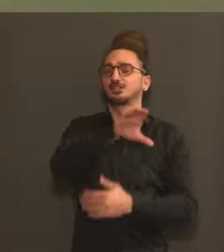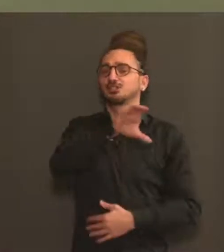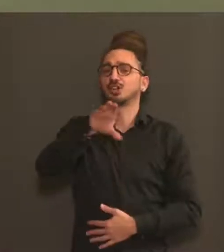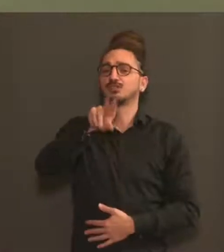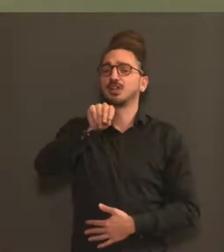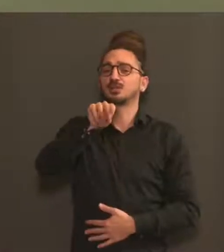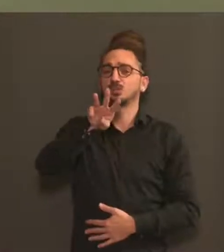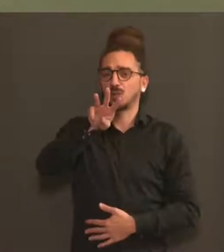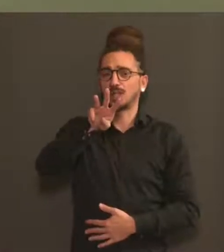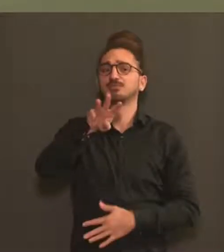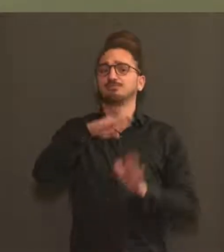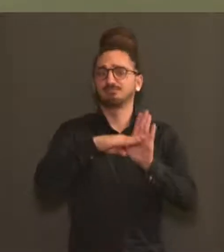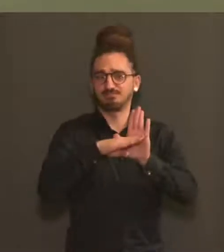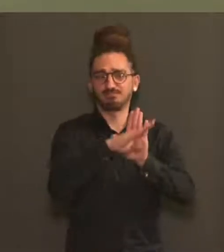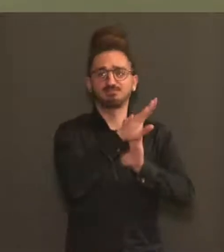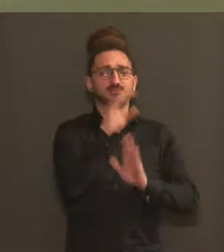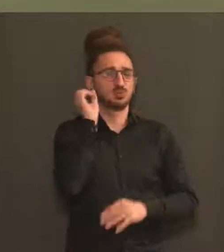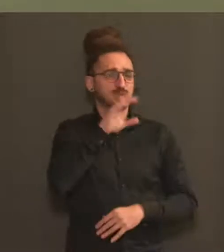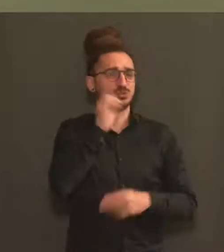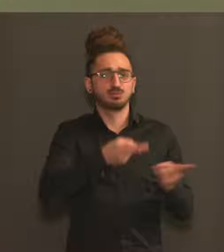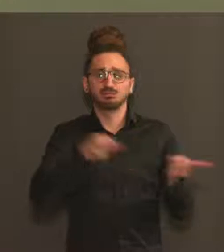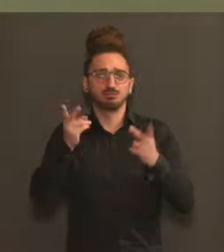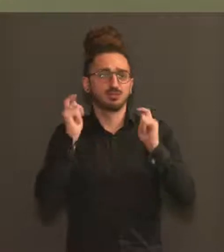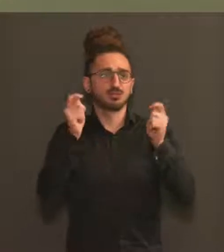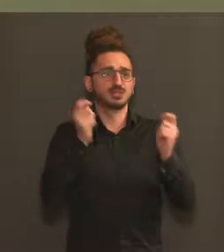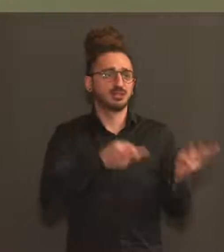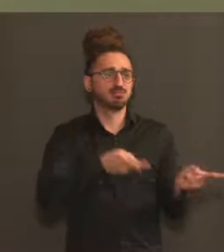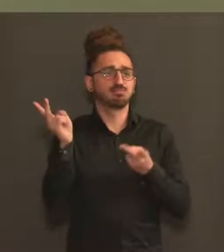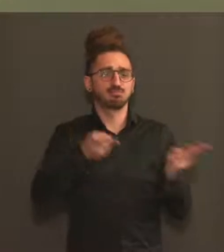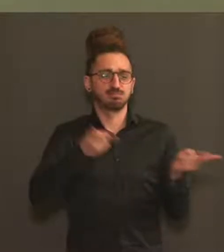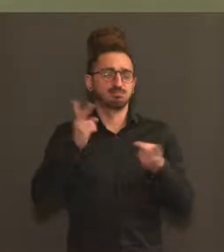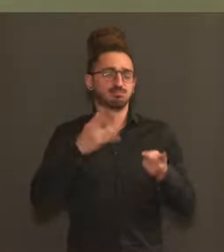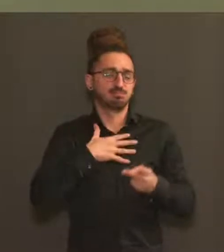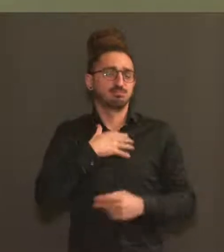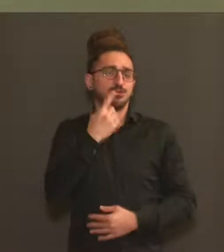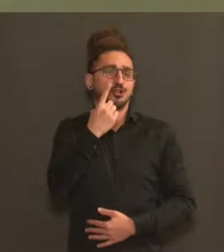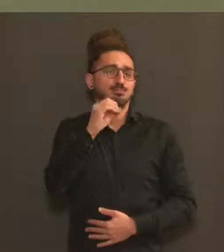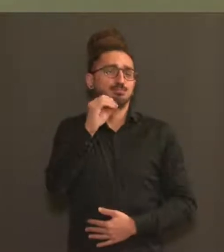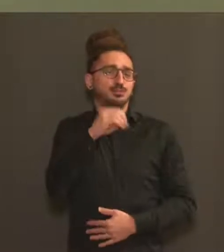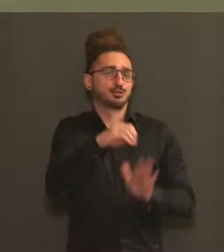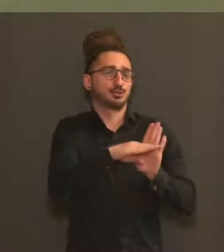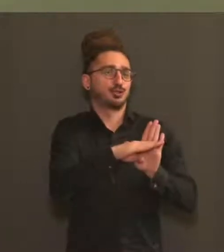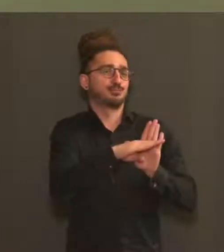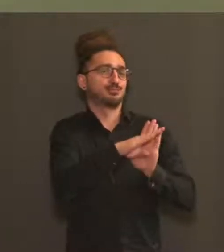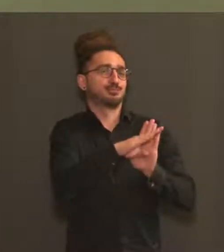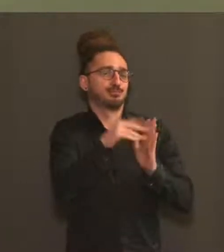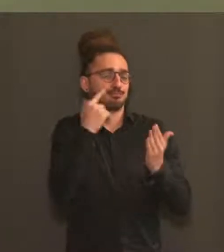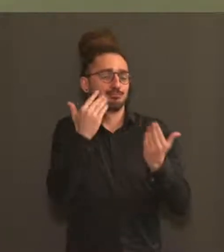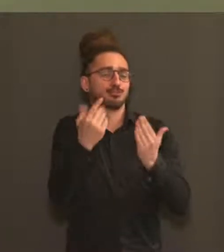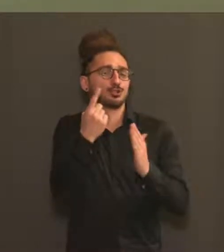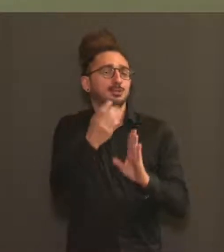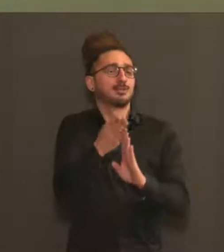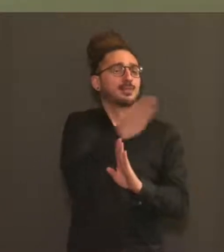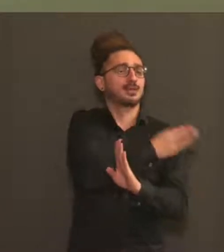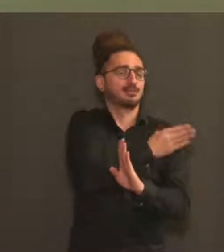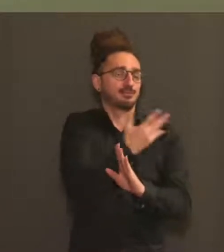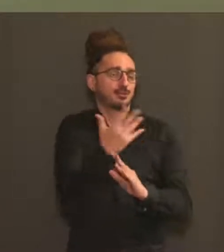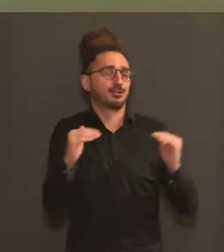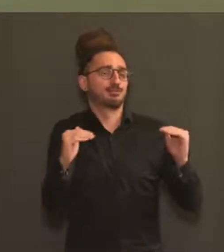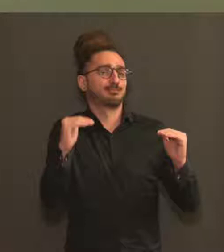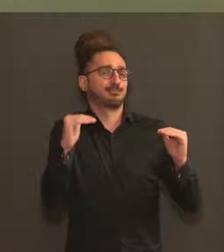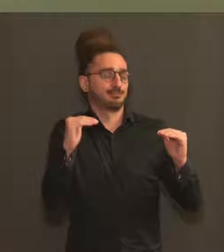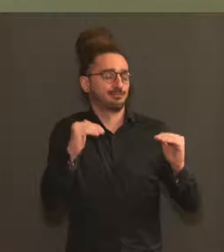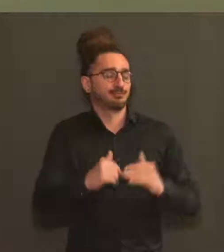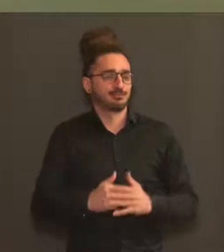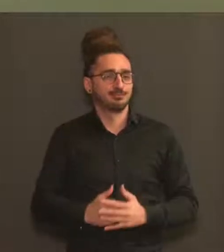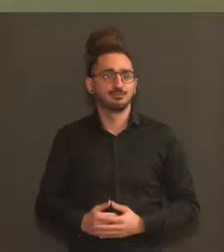Ce n'est que, mais c'est 1% de plus que la semaine qui précède. Il faut noter que cette augmentation est essentiellement liée